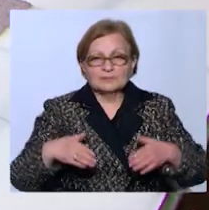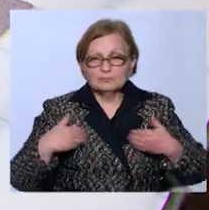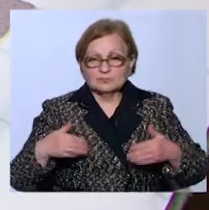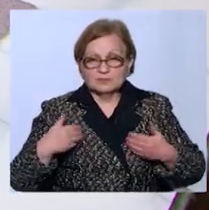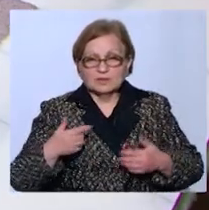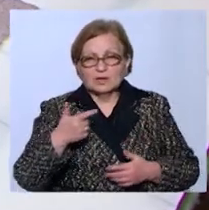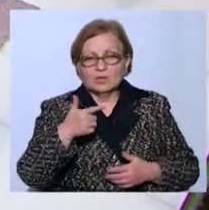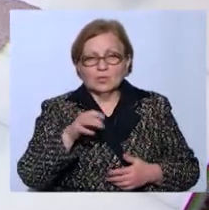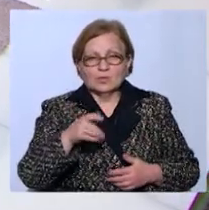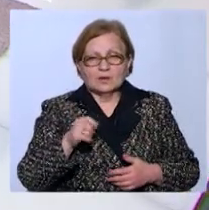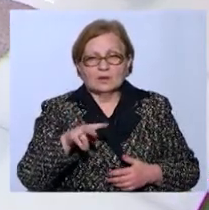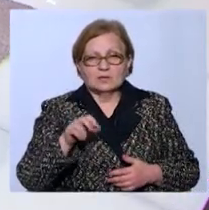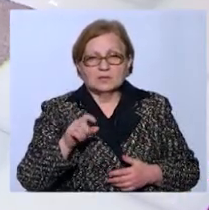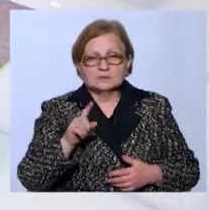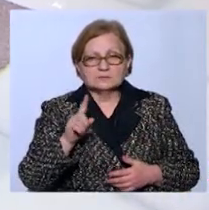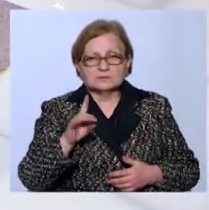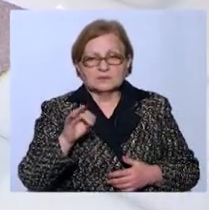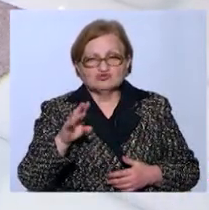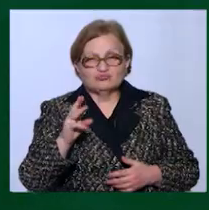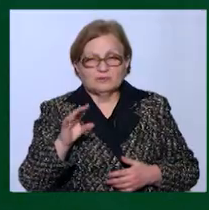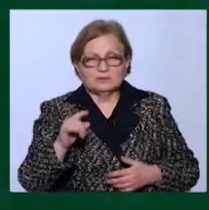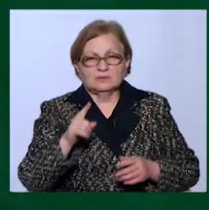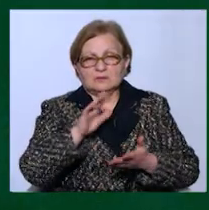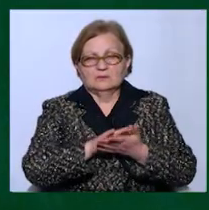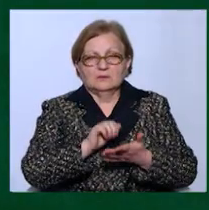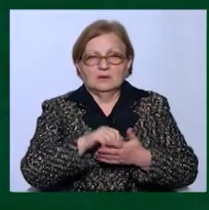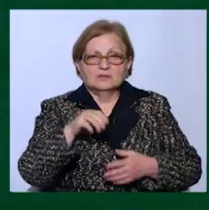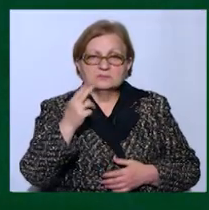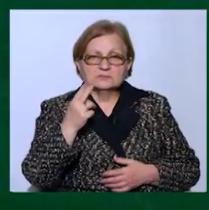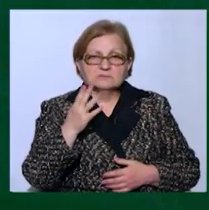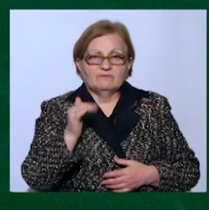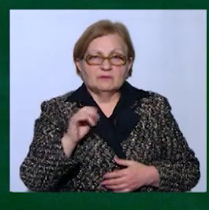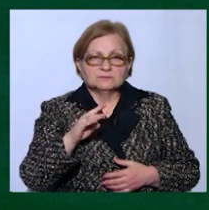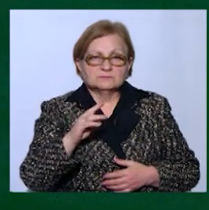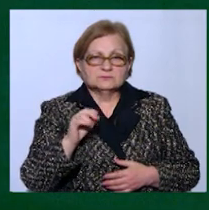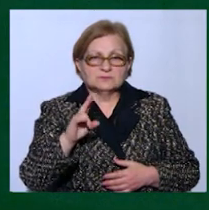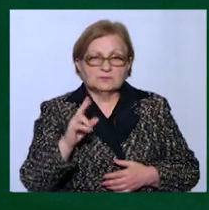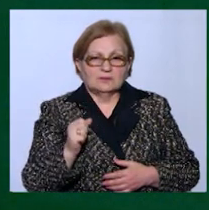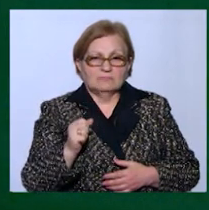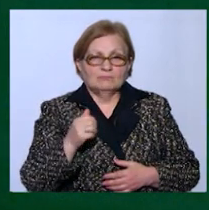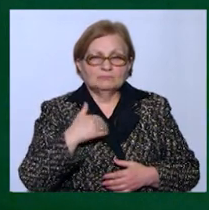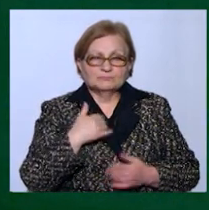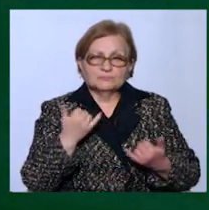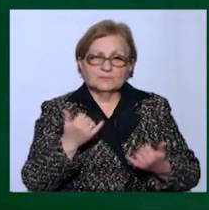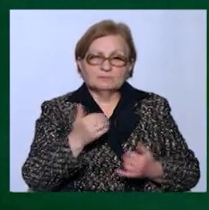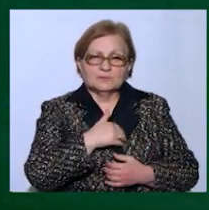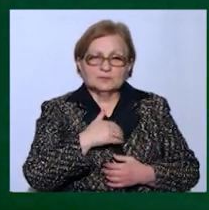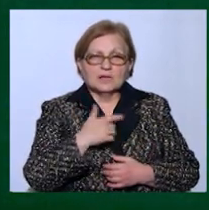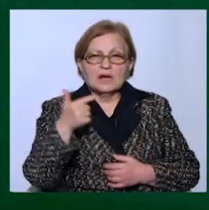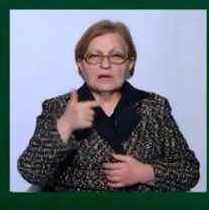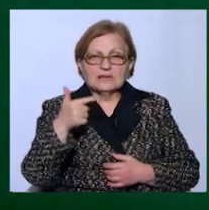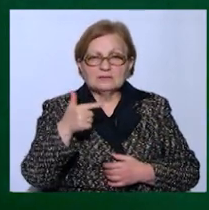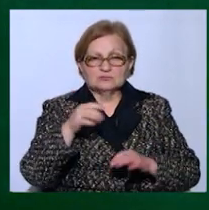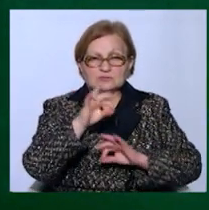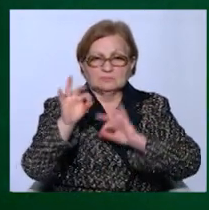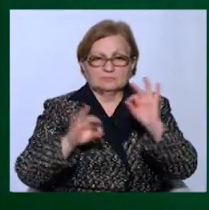მოგესალმებათ, გოგა ლაზრიშვილი, იგივე ცვანციკა მას. დღეს მინდა ვახსენო გეომეტრიული ფიგურები,